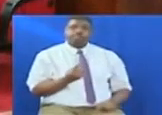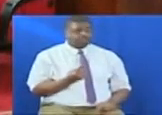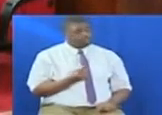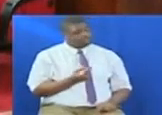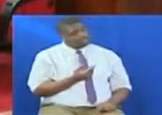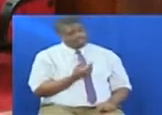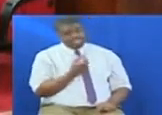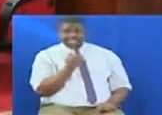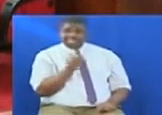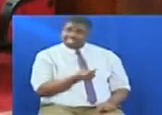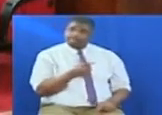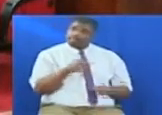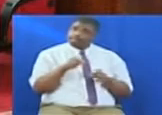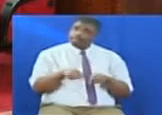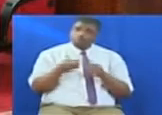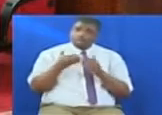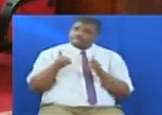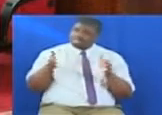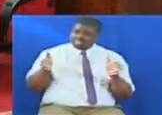naomba nitaje hapa.